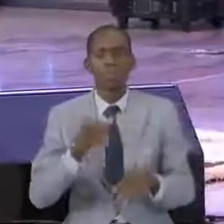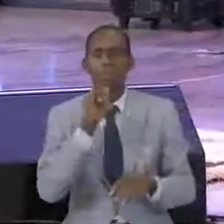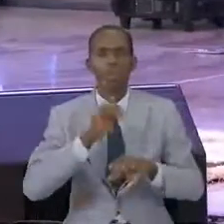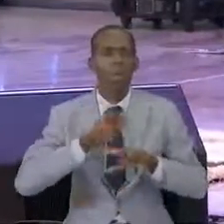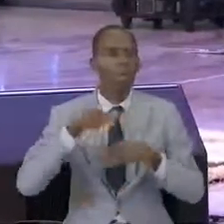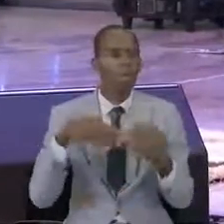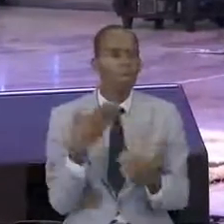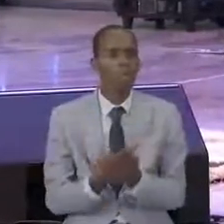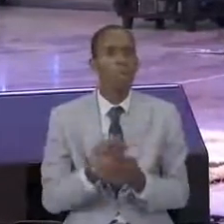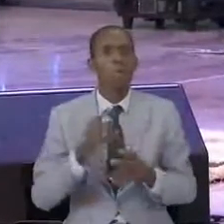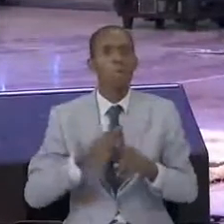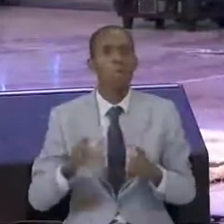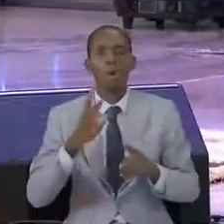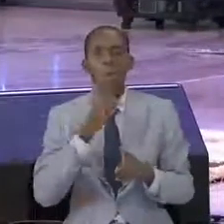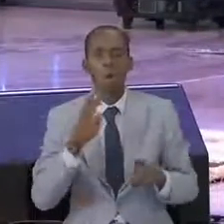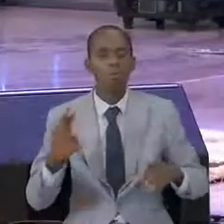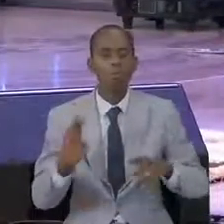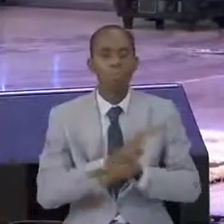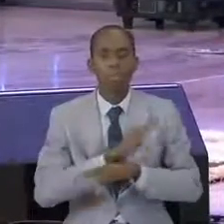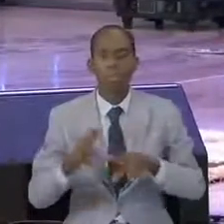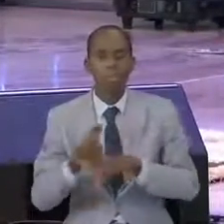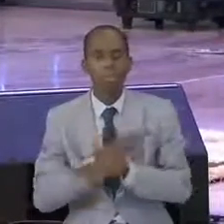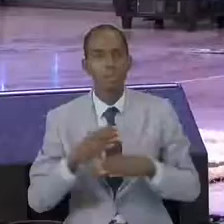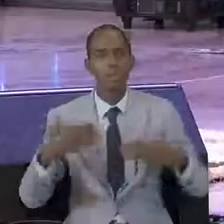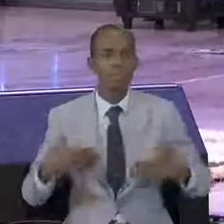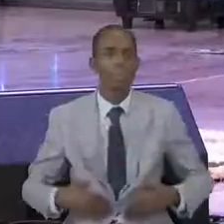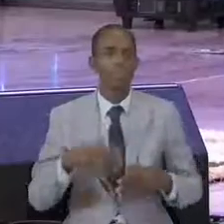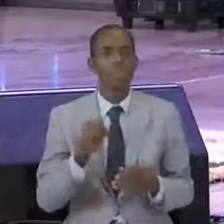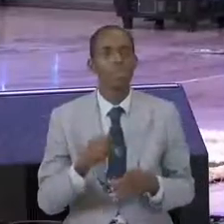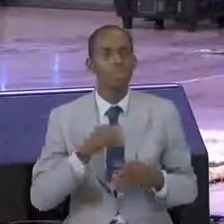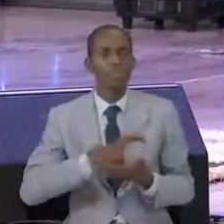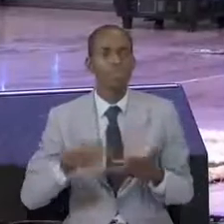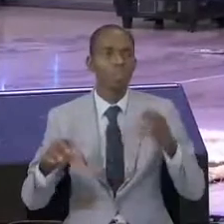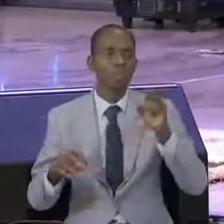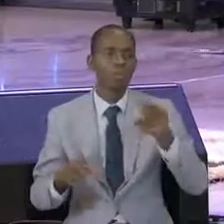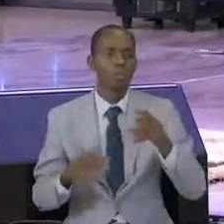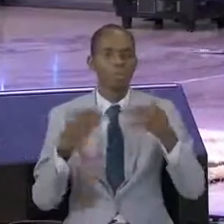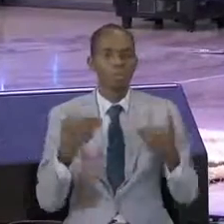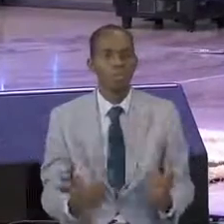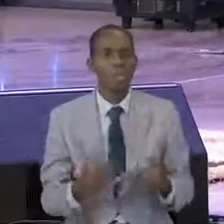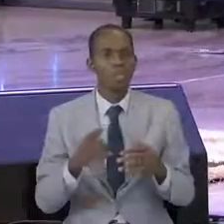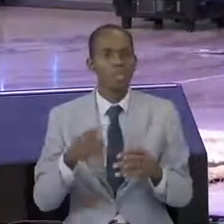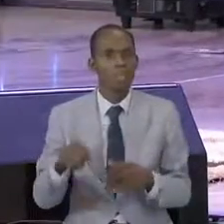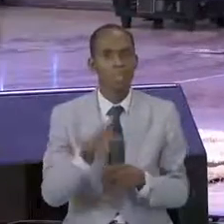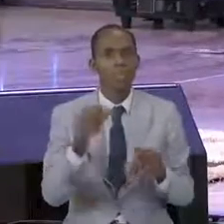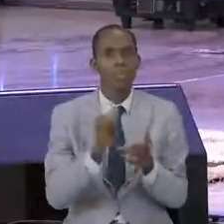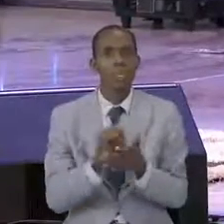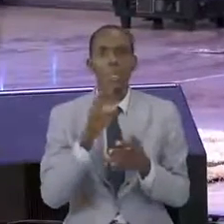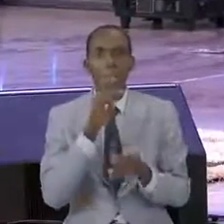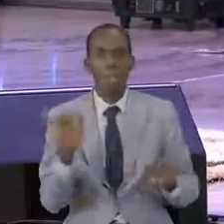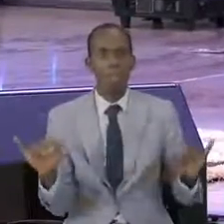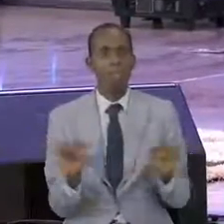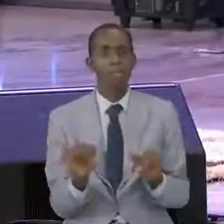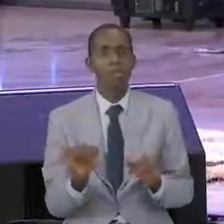travaille pas mais qui s'occupe de futilité verset 12 maintenant nous dit nous invitons ces gens